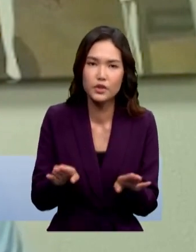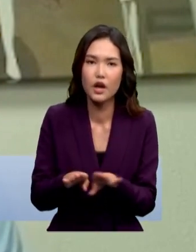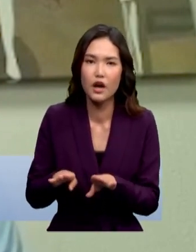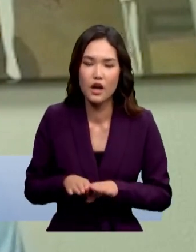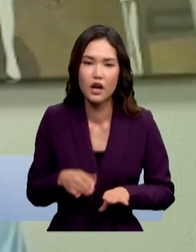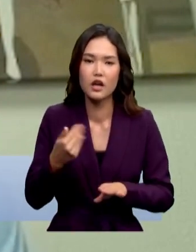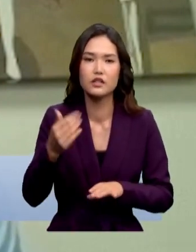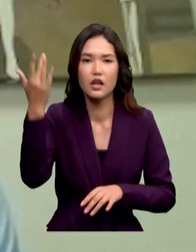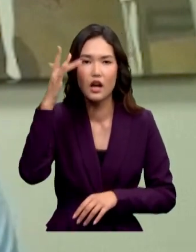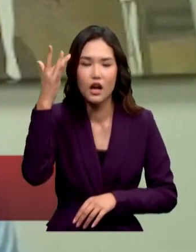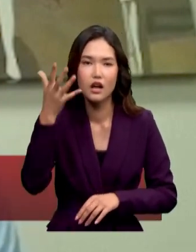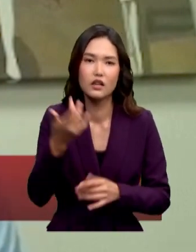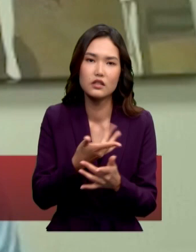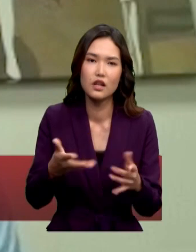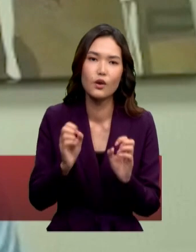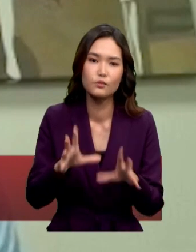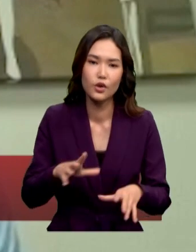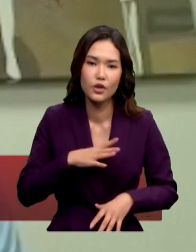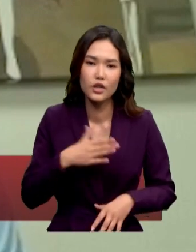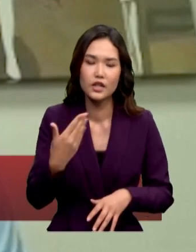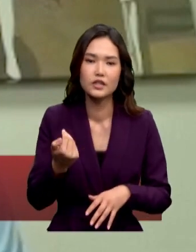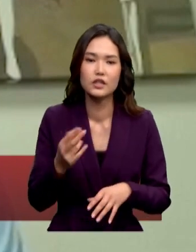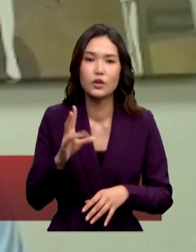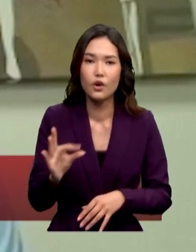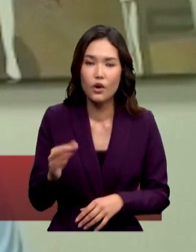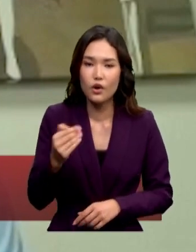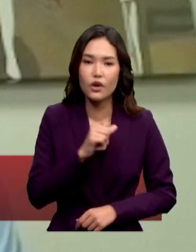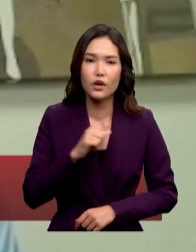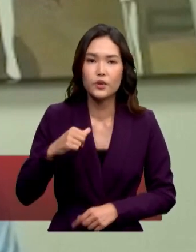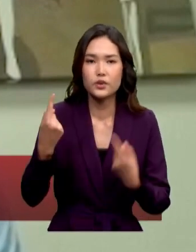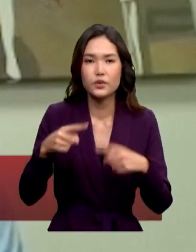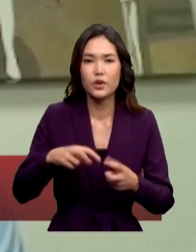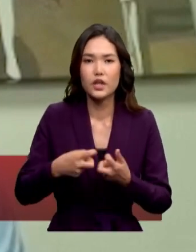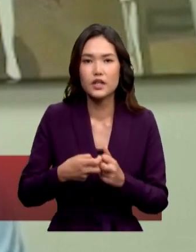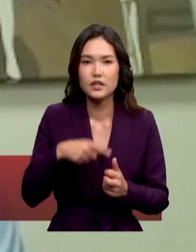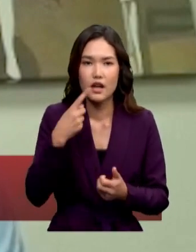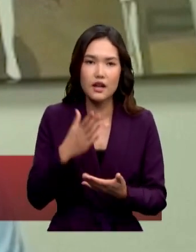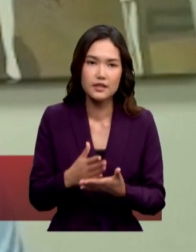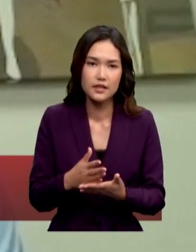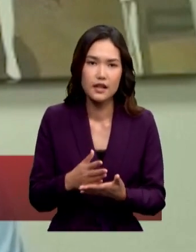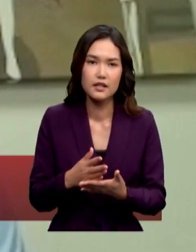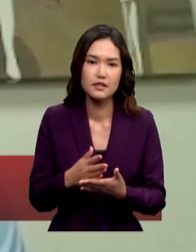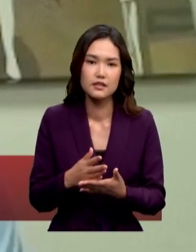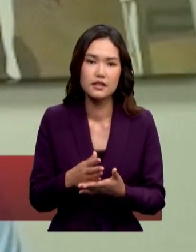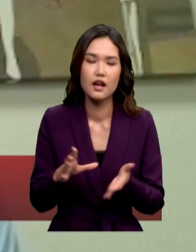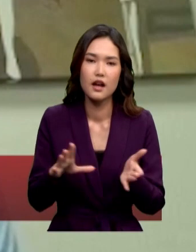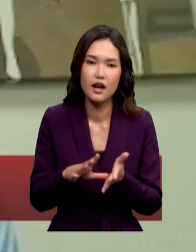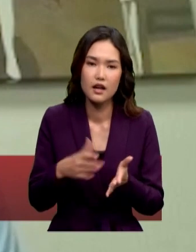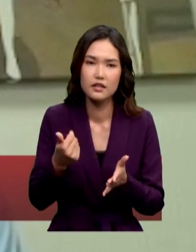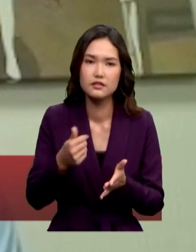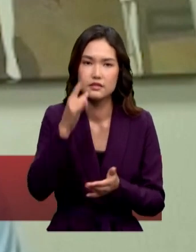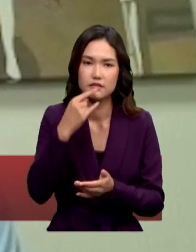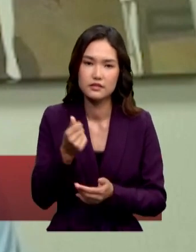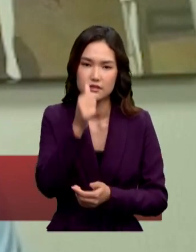дейін түсіп қалуы мүмкін. Бірақ та бұл жерде бір маңызды мәселені айту керек. Қазір сол электр тарифтерінің